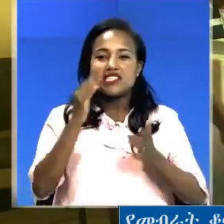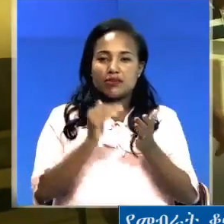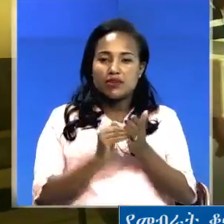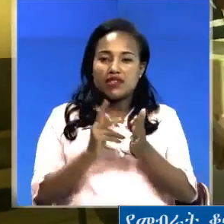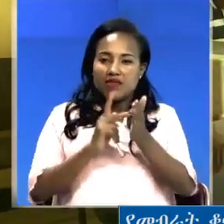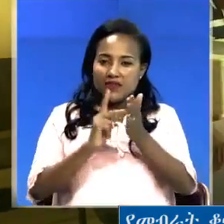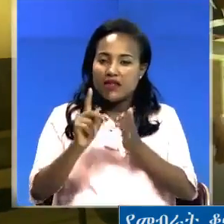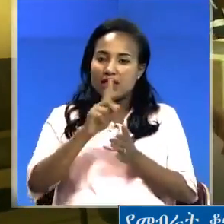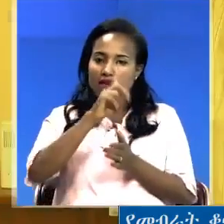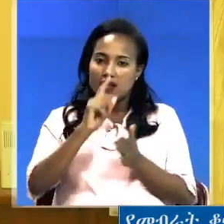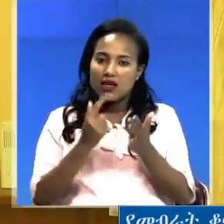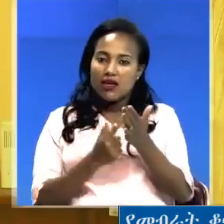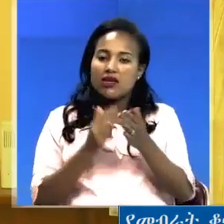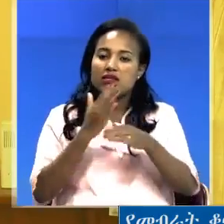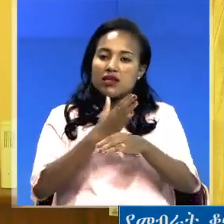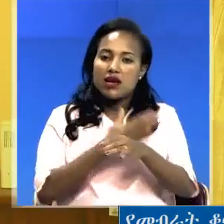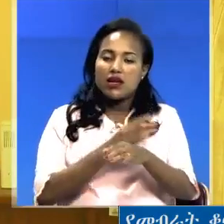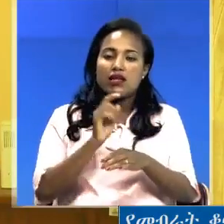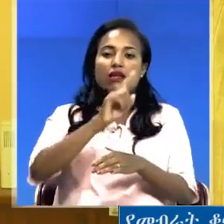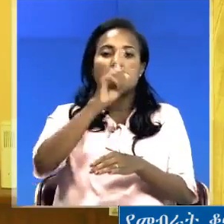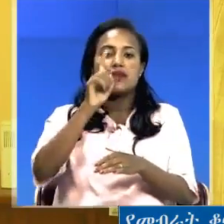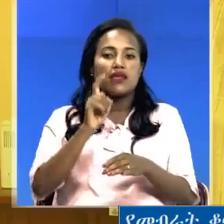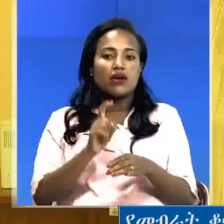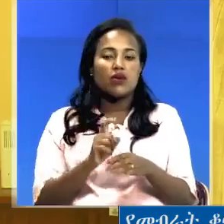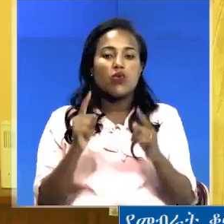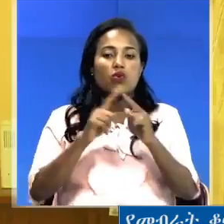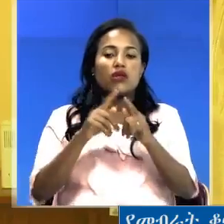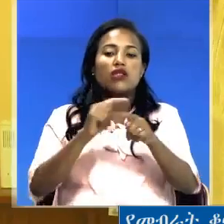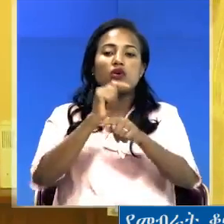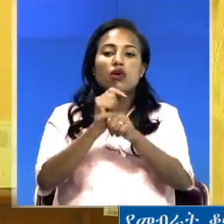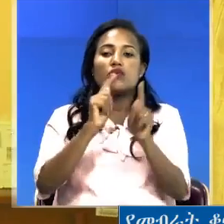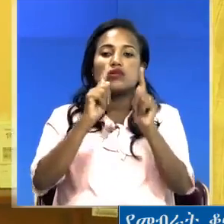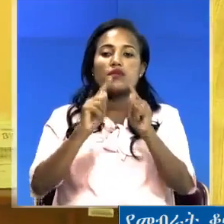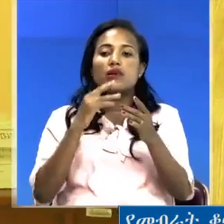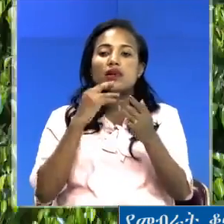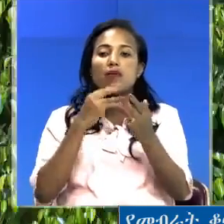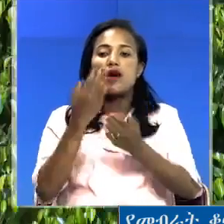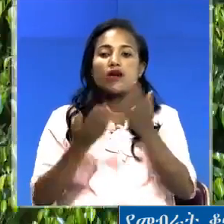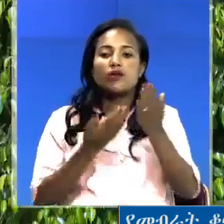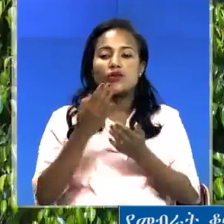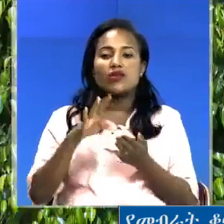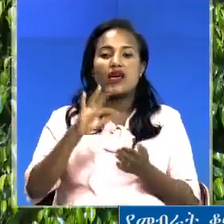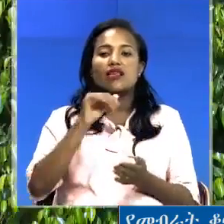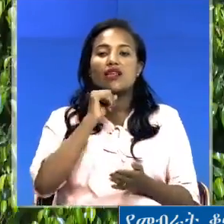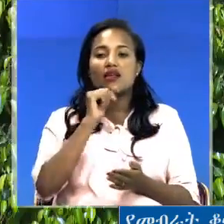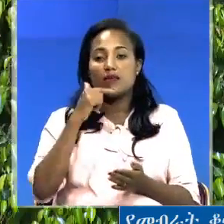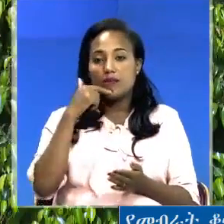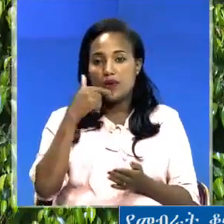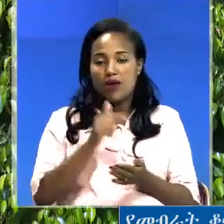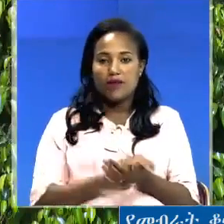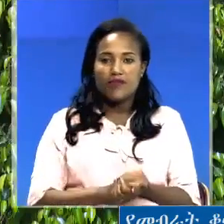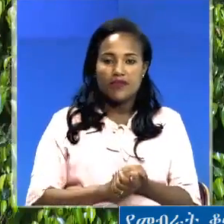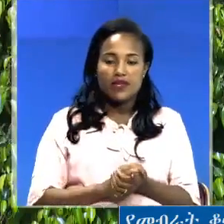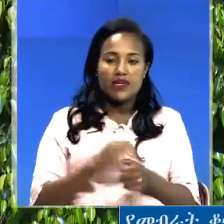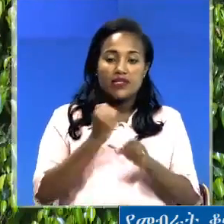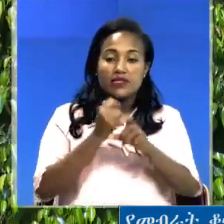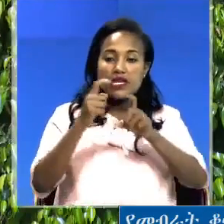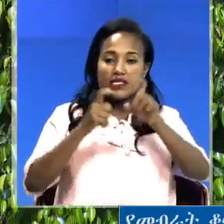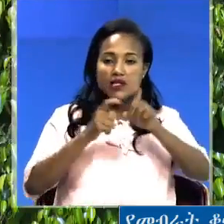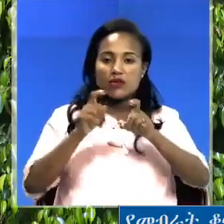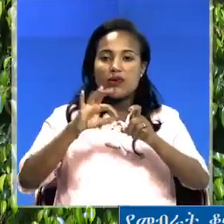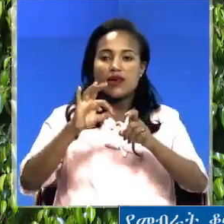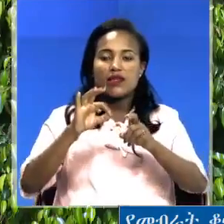ተጠይቀናል፣ ይህ እንዲስተካከል ለመጠየቅም ወደ ተቋሙ ስንሄድ መልካም አገልግሎት ያገኘን አይደለም ሲሉም ተናግረዋል። ስራ አስኪያጁንም አቤት